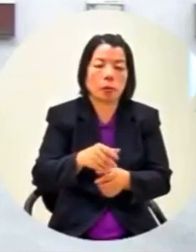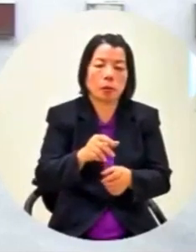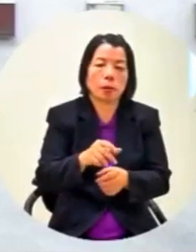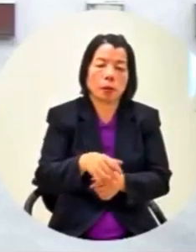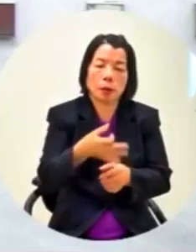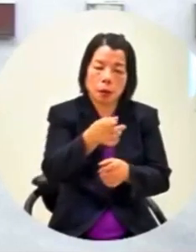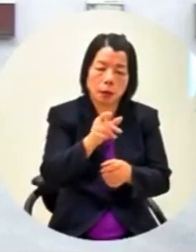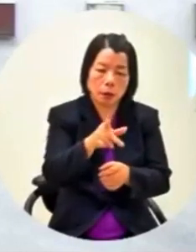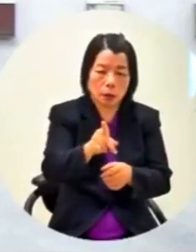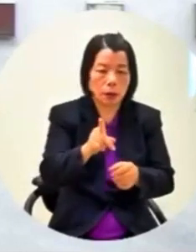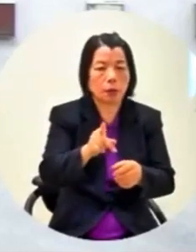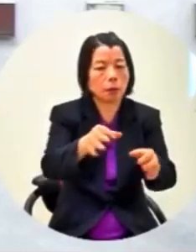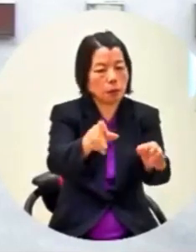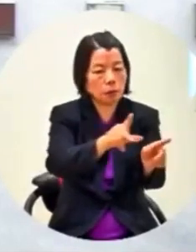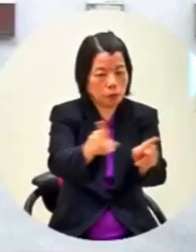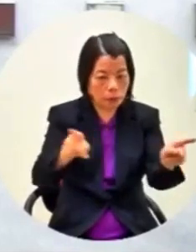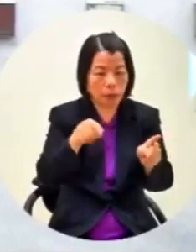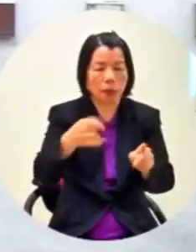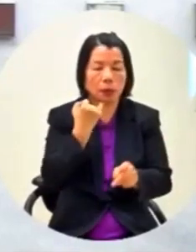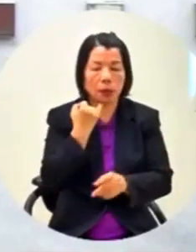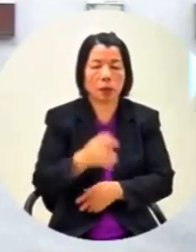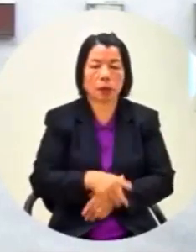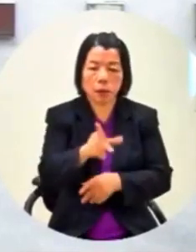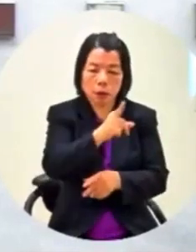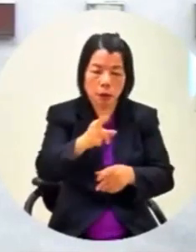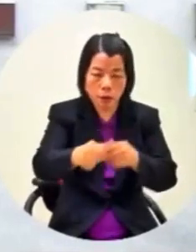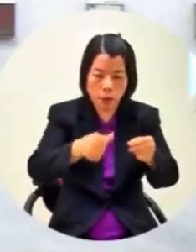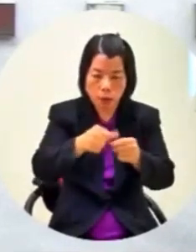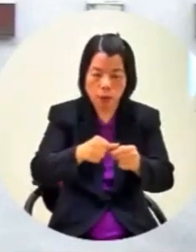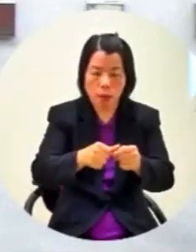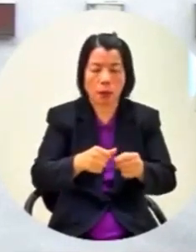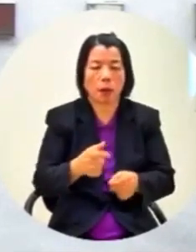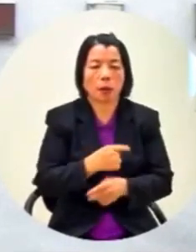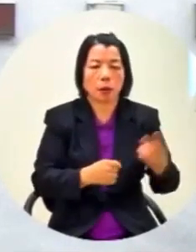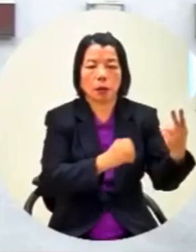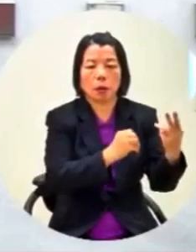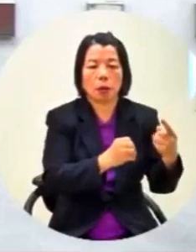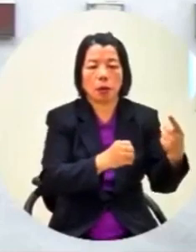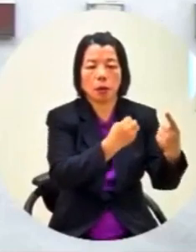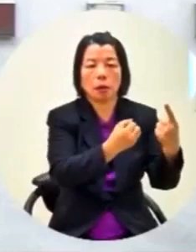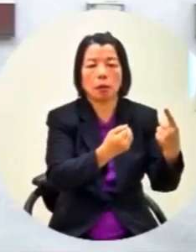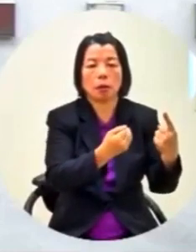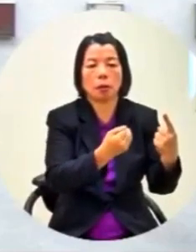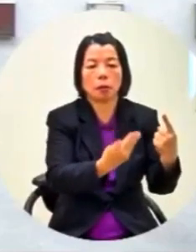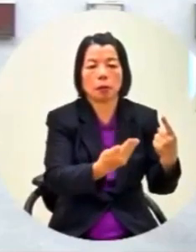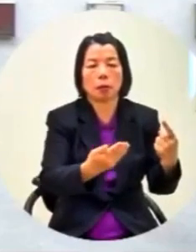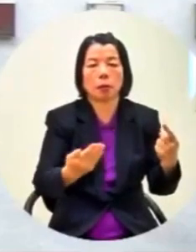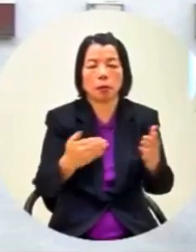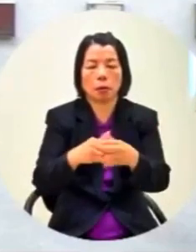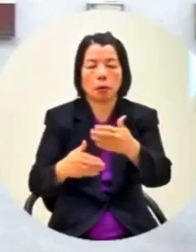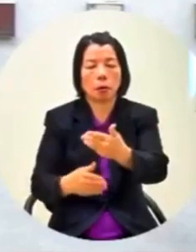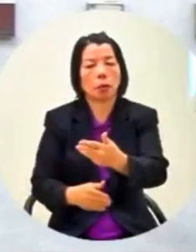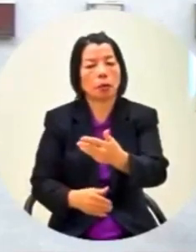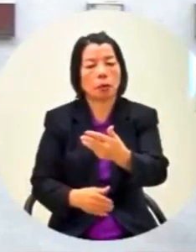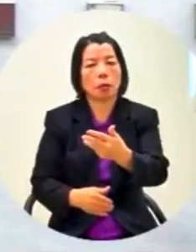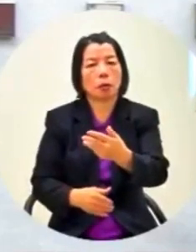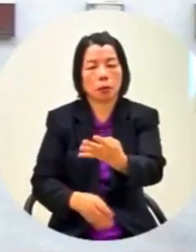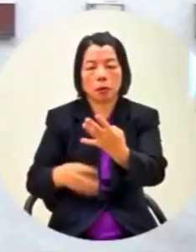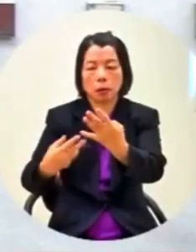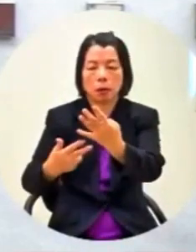期限最长5年，累计109年4月28日为止，我们核准的件